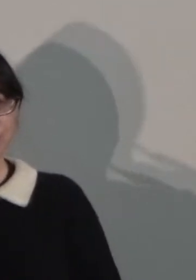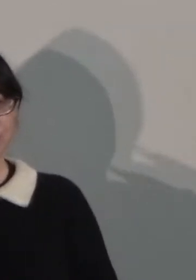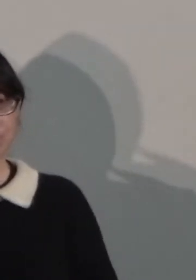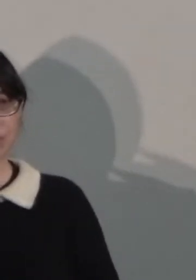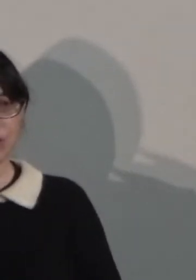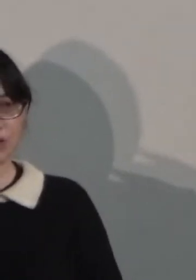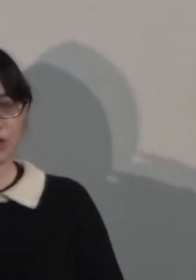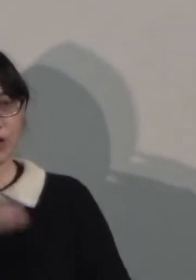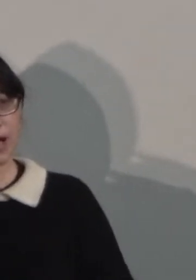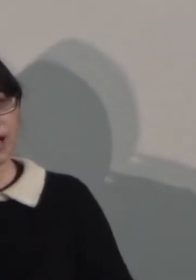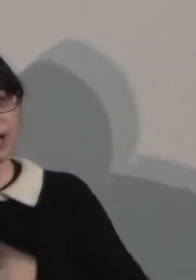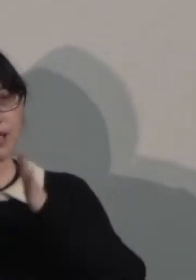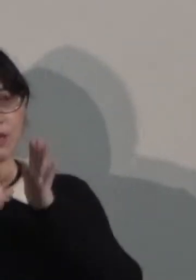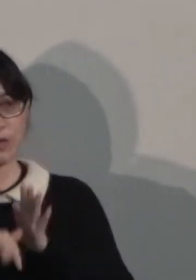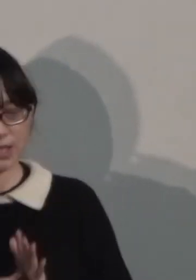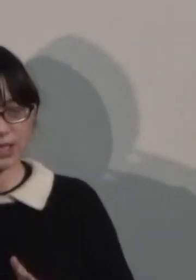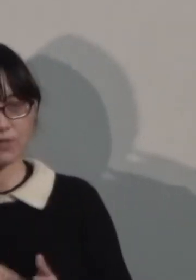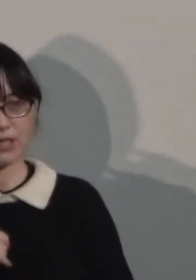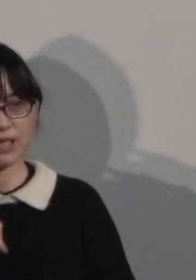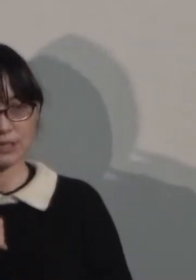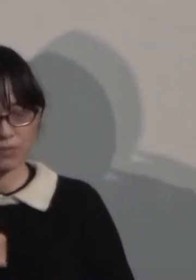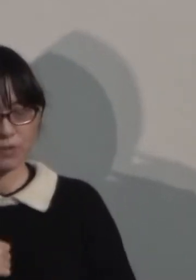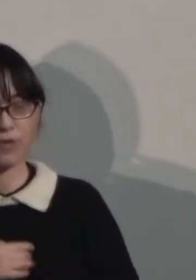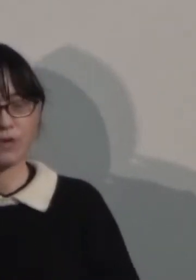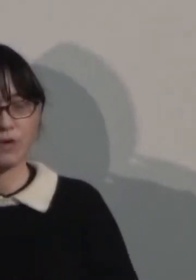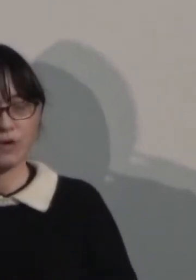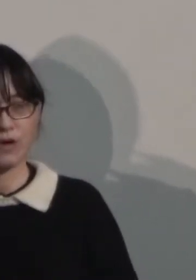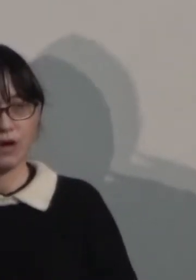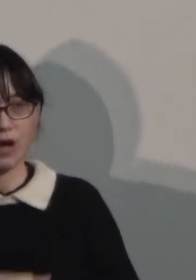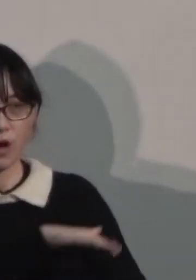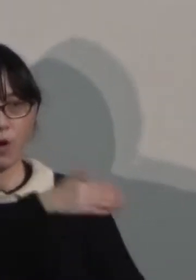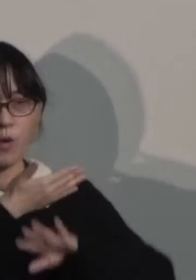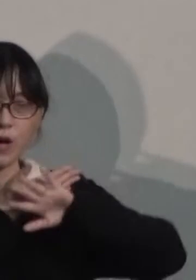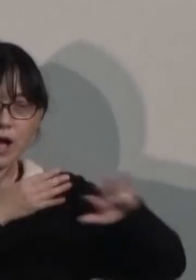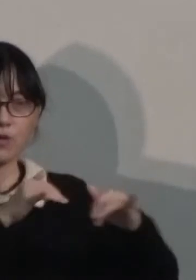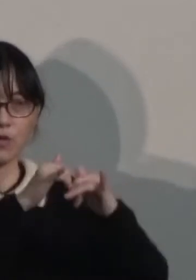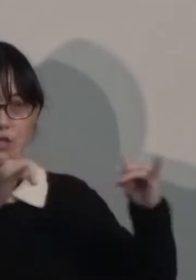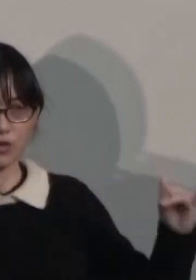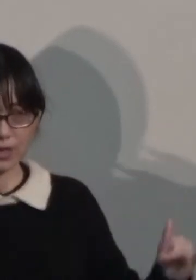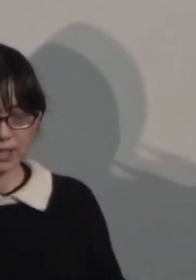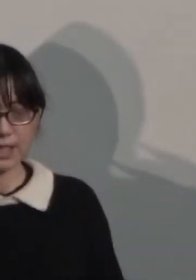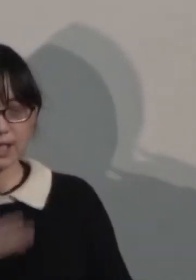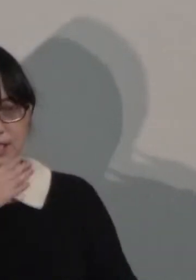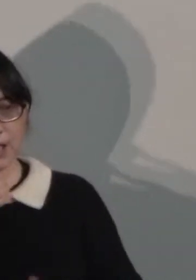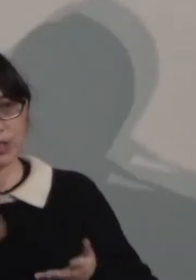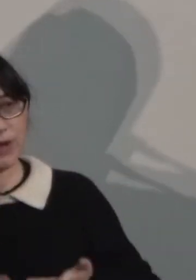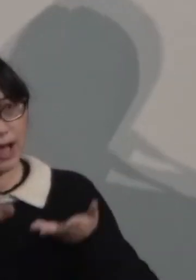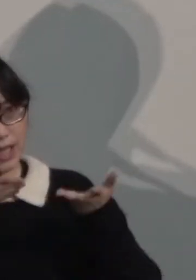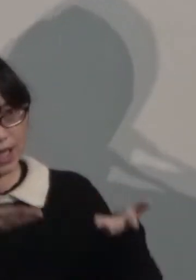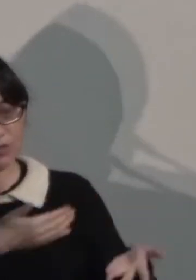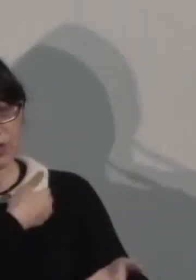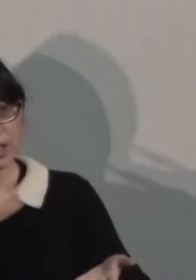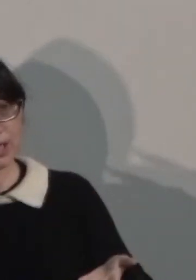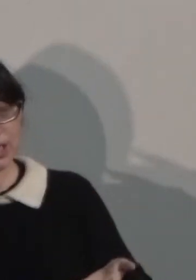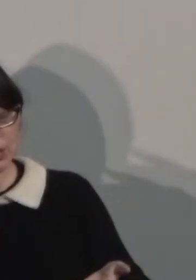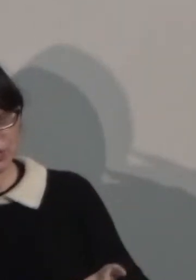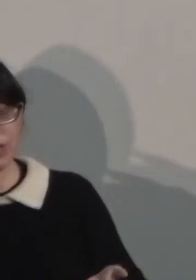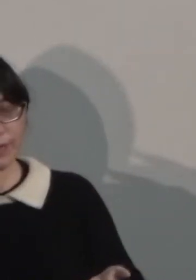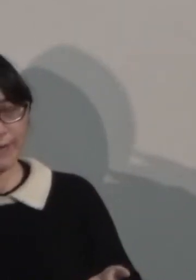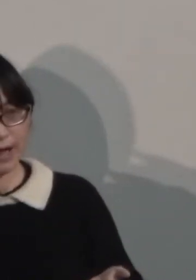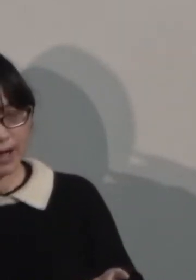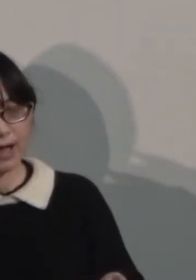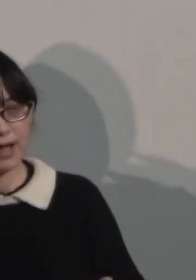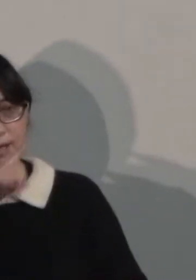となれば、私も人に幸せを与えることができるのではないだろうか。